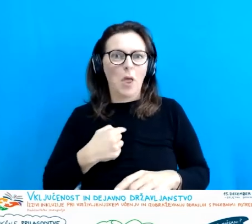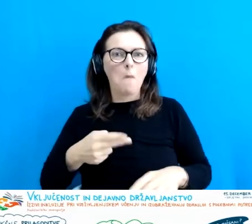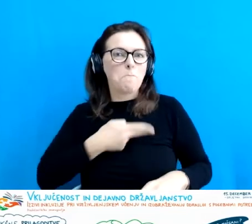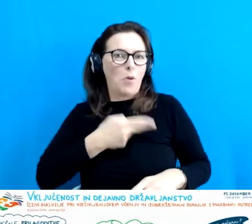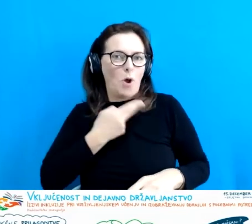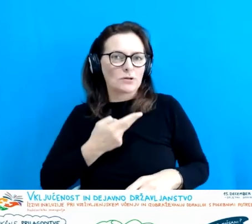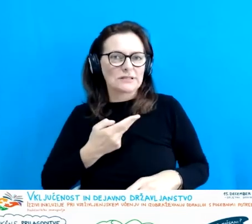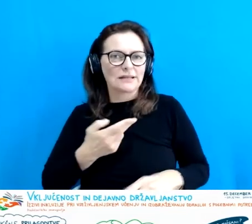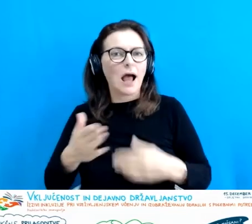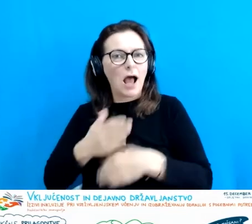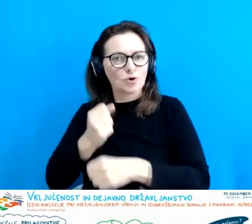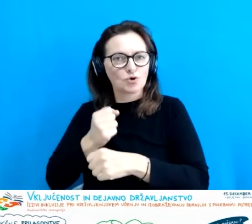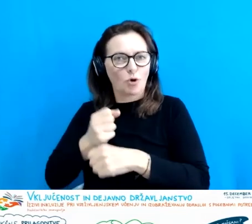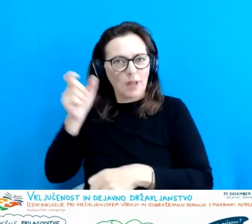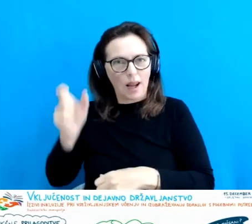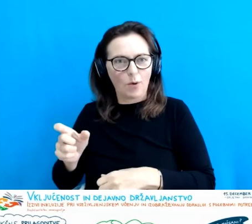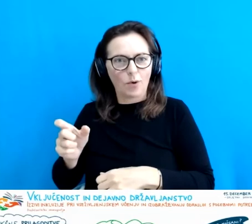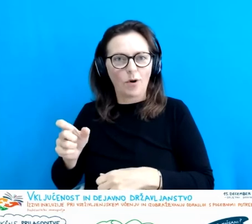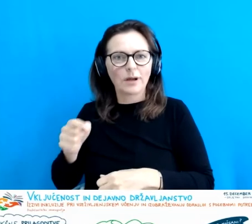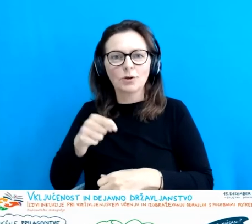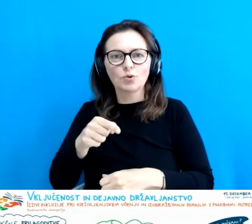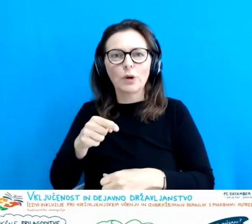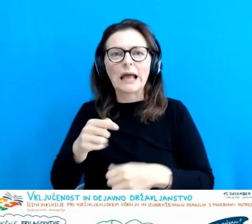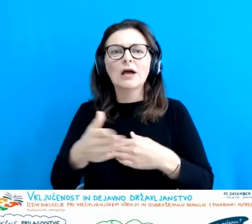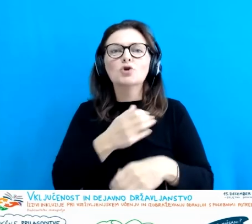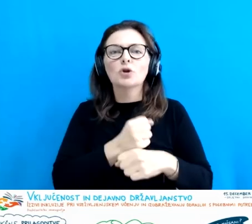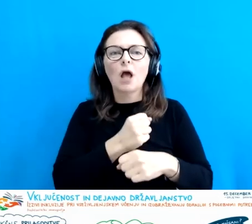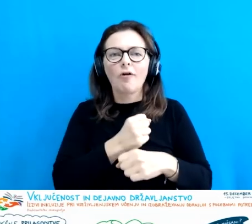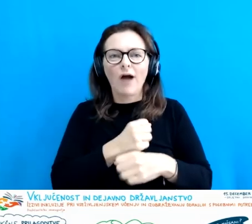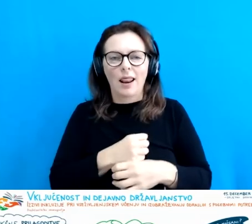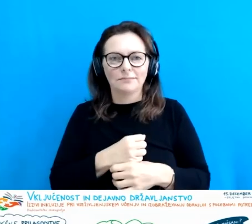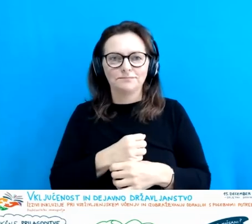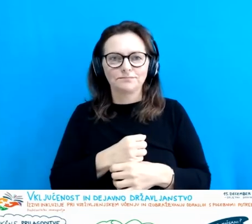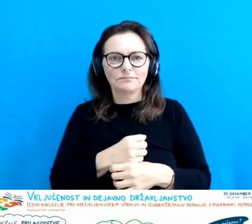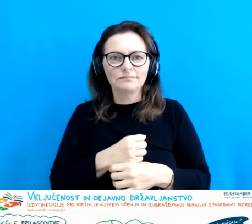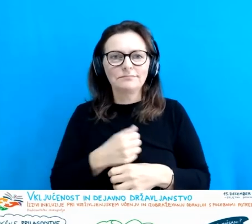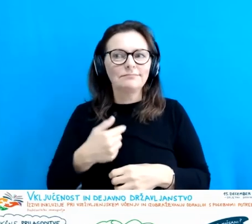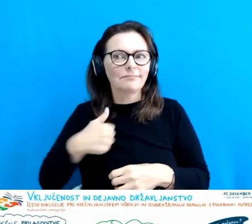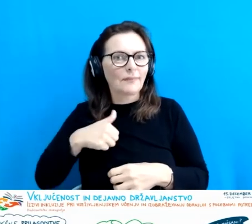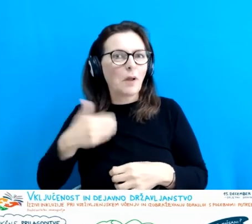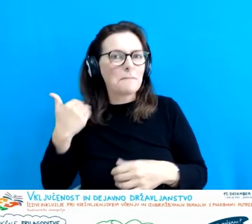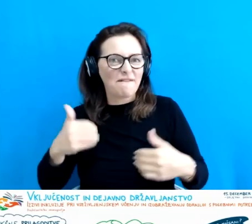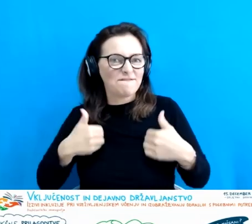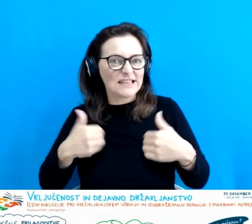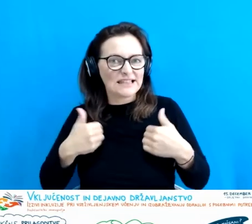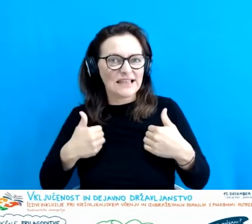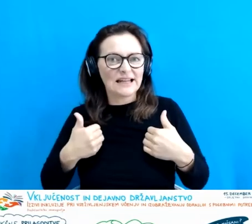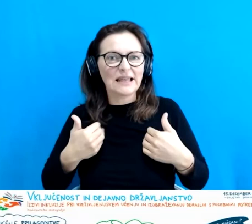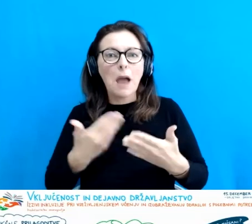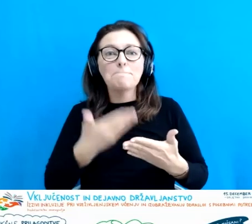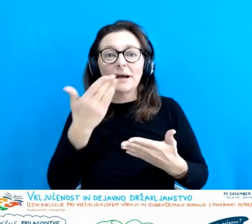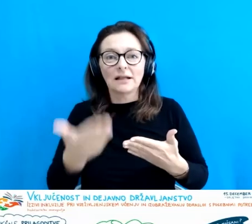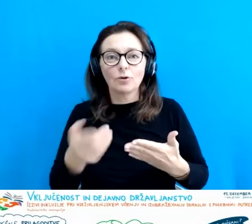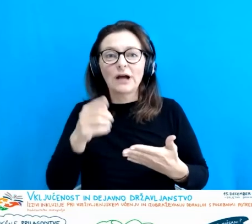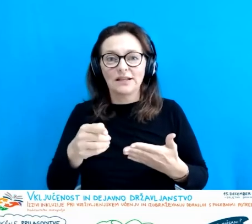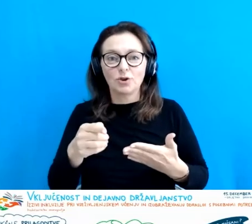seveda smo ne privolili, ampak bili seveda sploh veseli vašega predloga, da to vključimo v